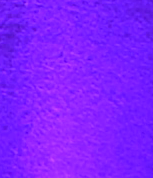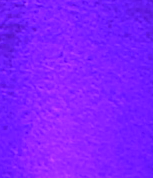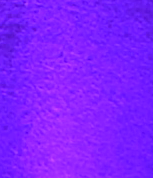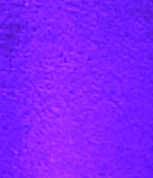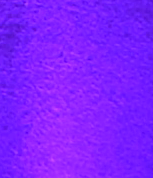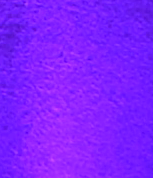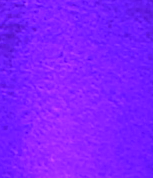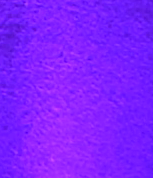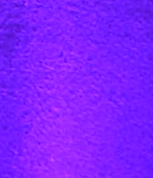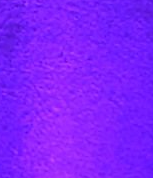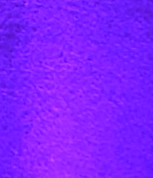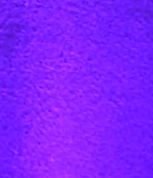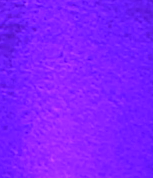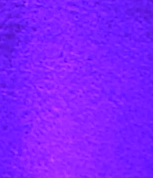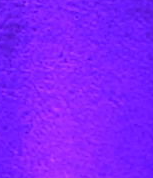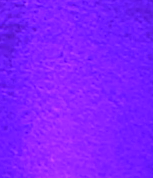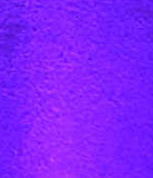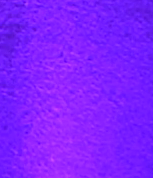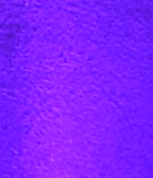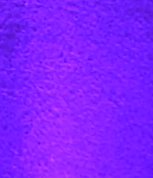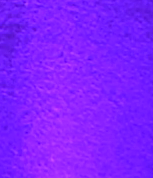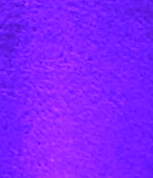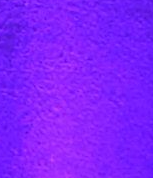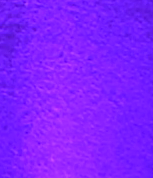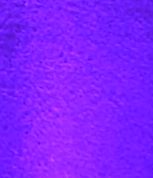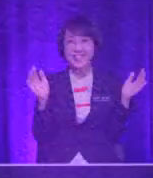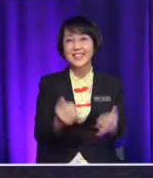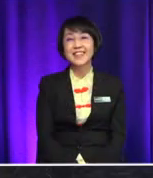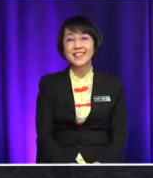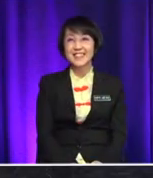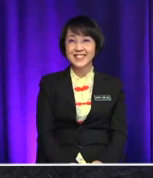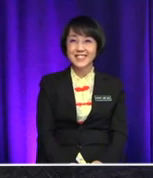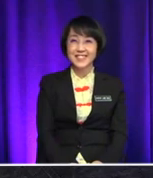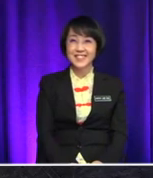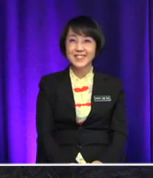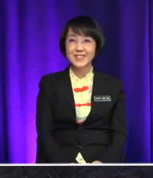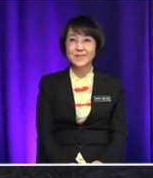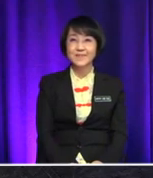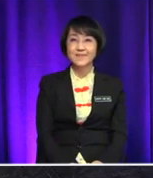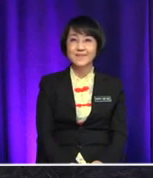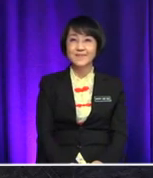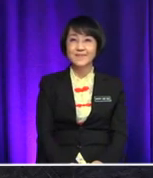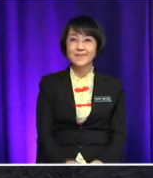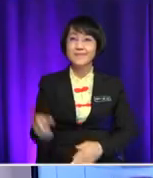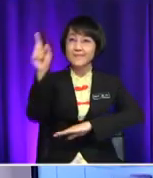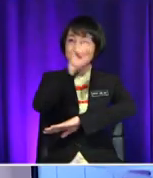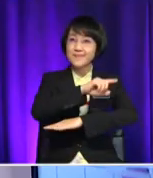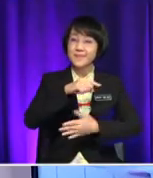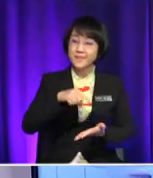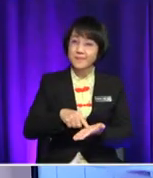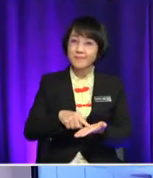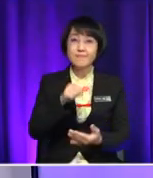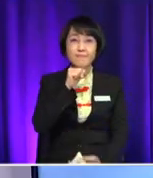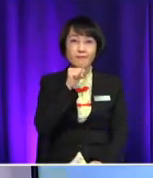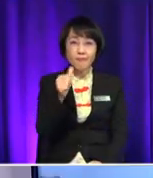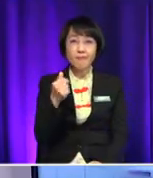Terima kasih kroni studi bersama dengan kami pada hari ini Oke dan juga Cikgu hari ini bukan kita berdua saja